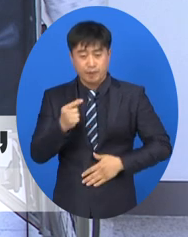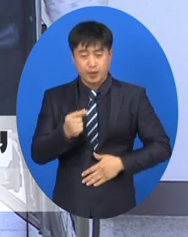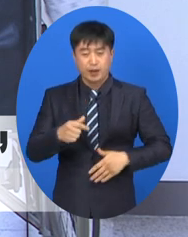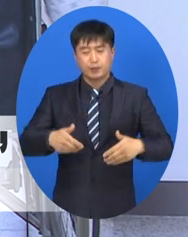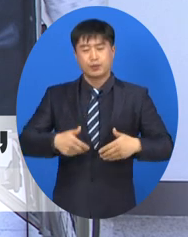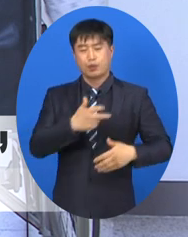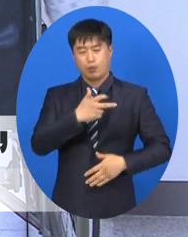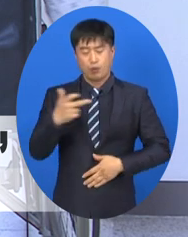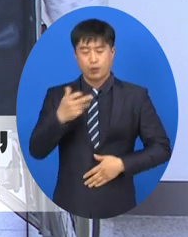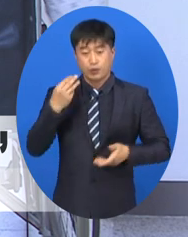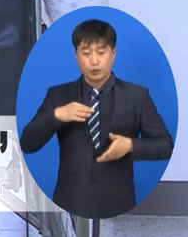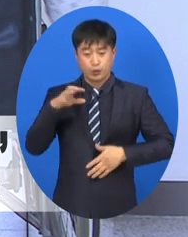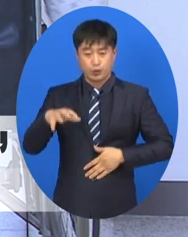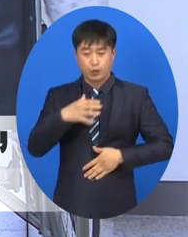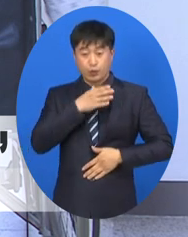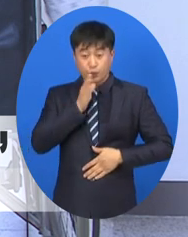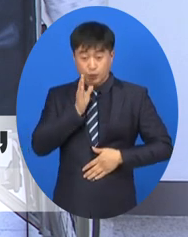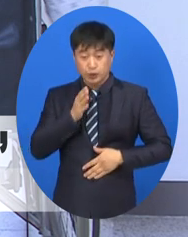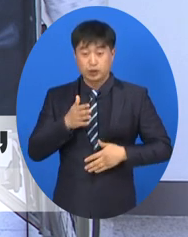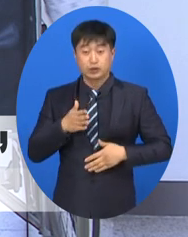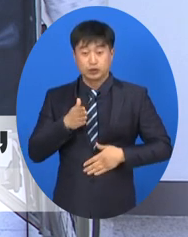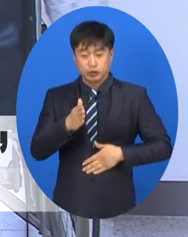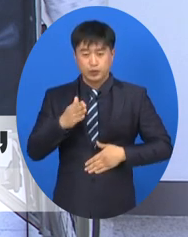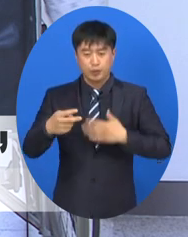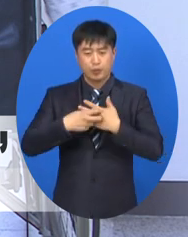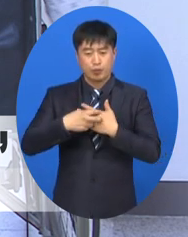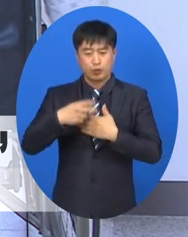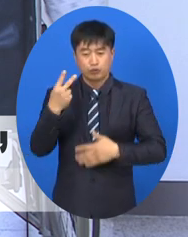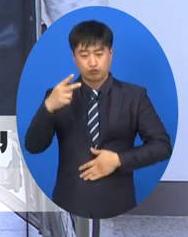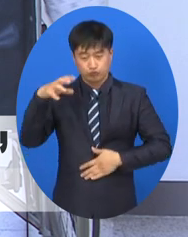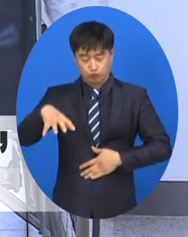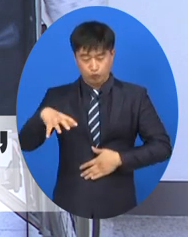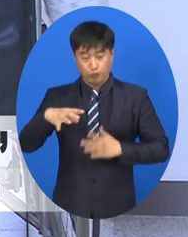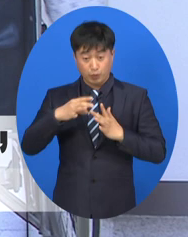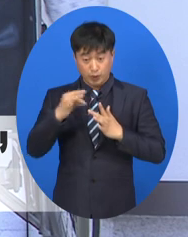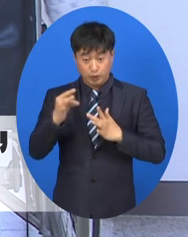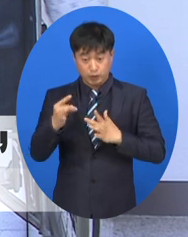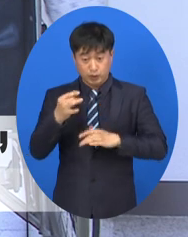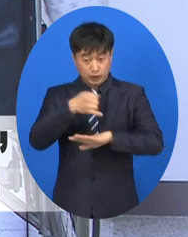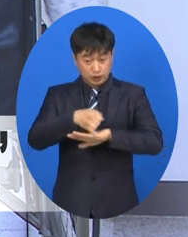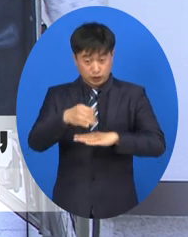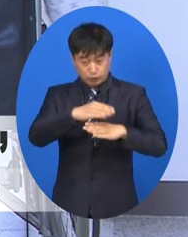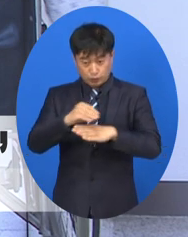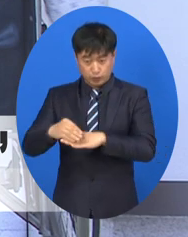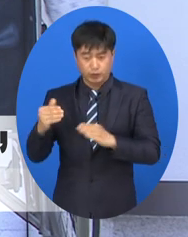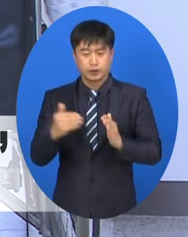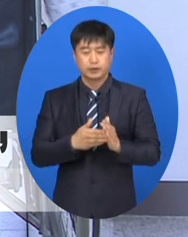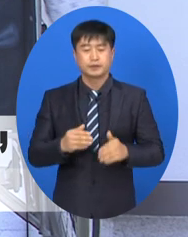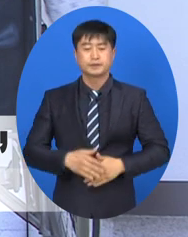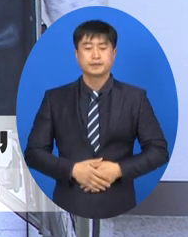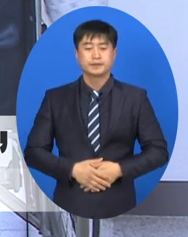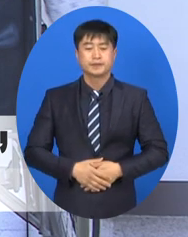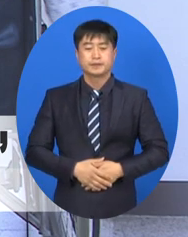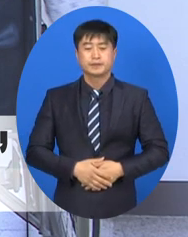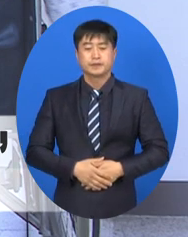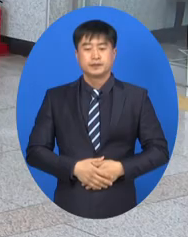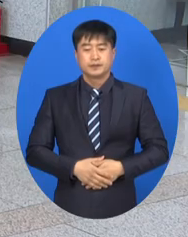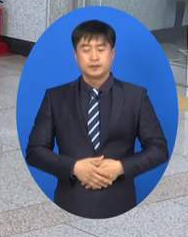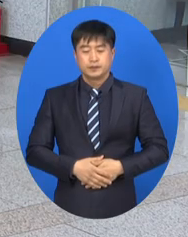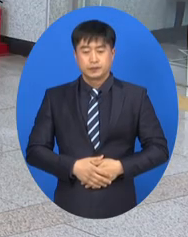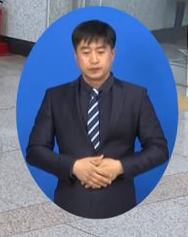커지고 있는데 경기도에서 노인 전문병원 두 곳에 이 디자인을 적용했습니다. 평택과 용인병원으로 가보시죠.